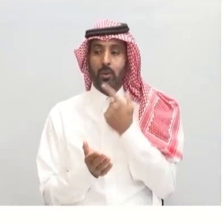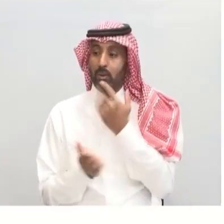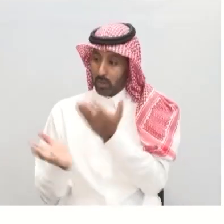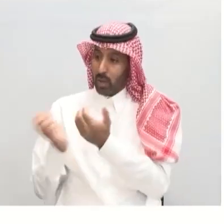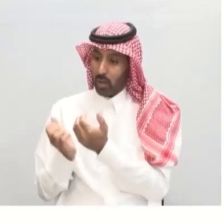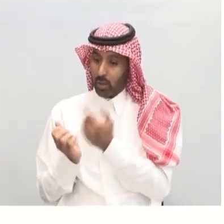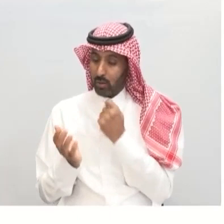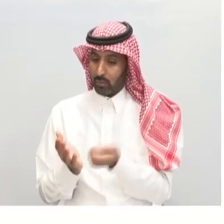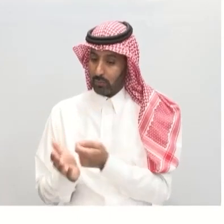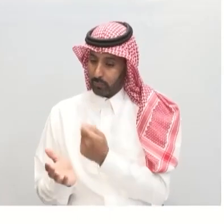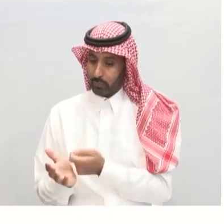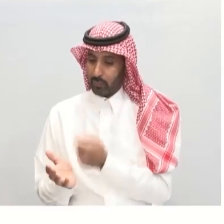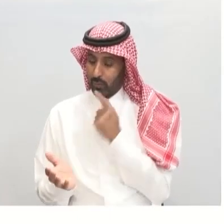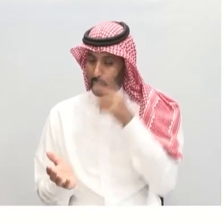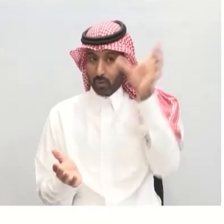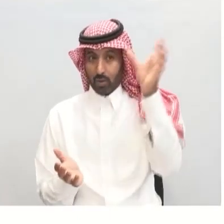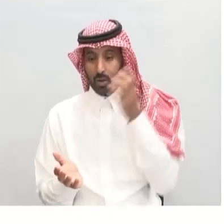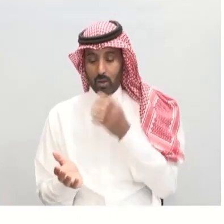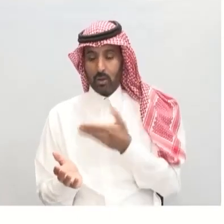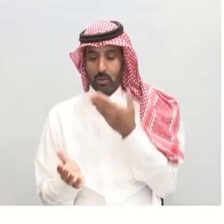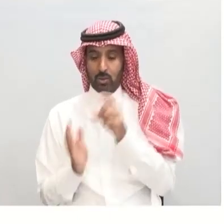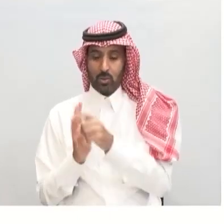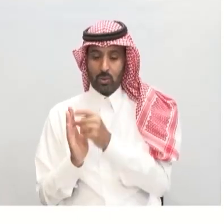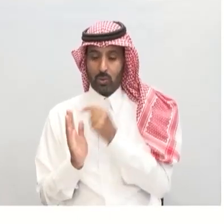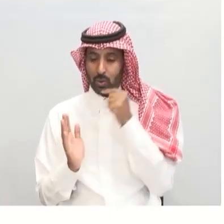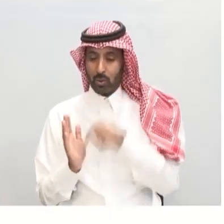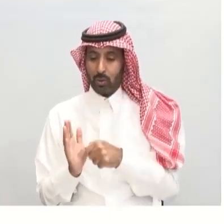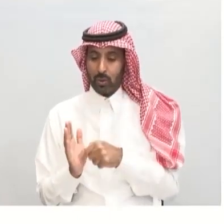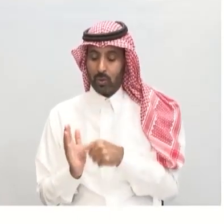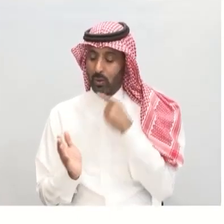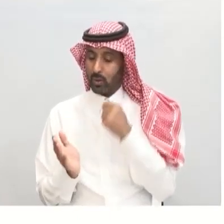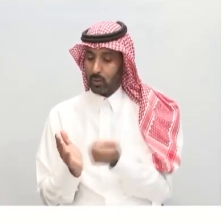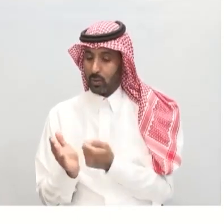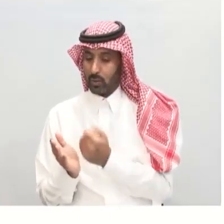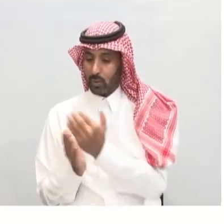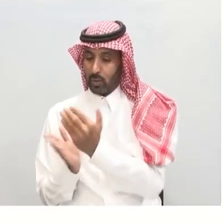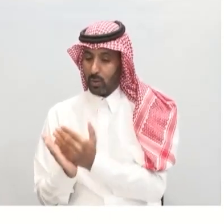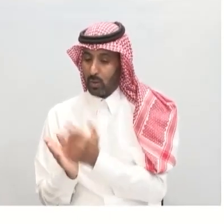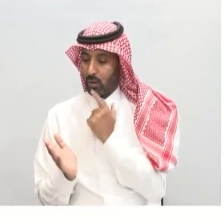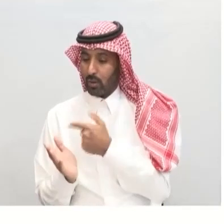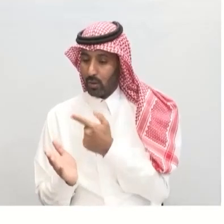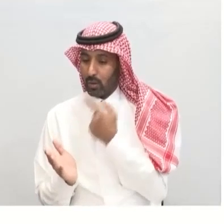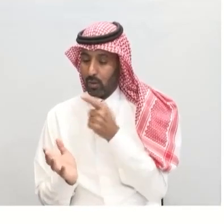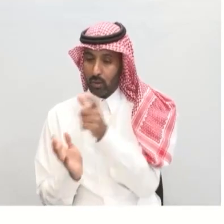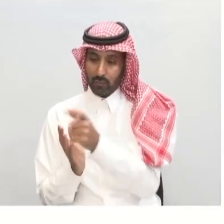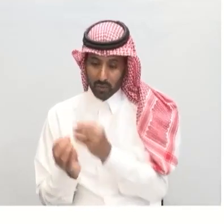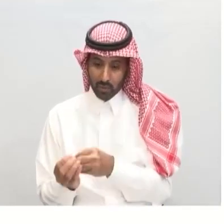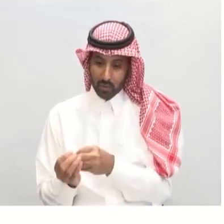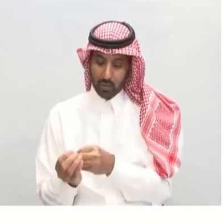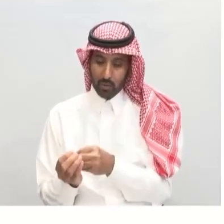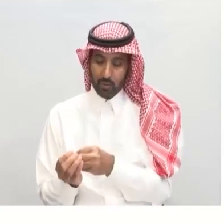يكتبه فيقول ضعوا هذه السوره ضعوا هذه في السوره التي يذكر فيها كذا